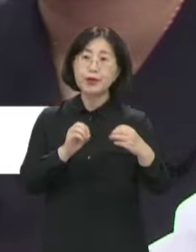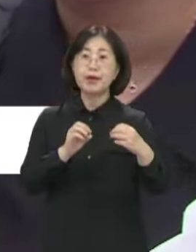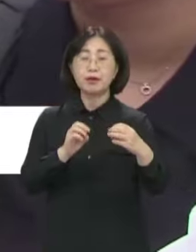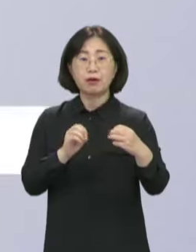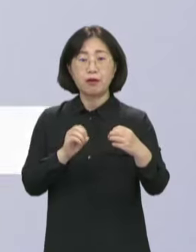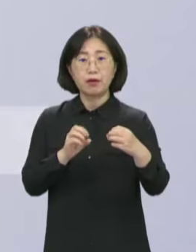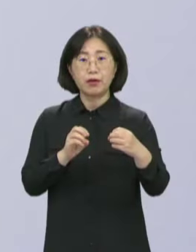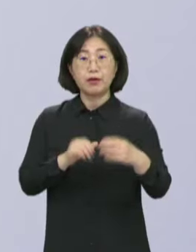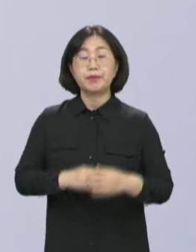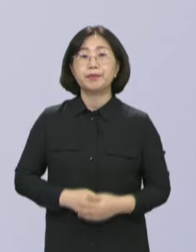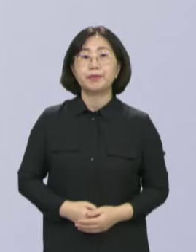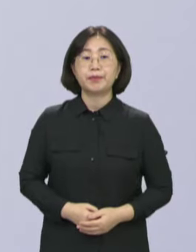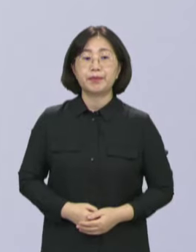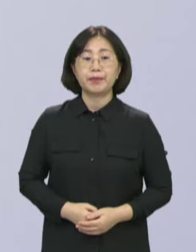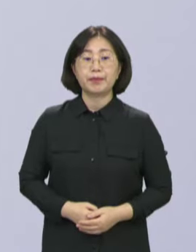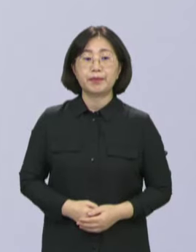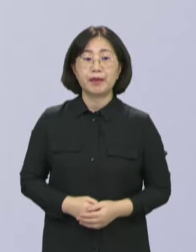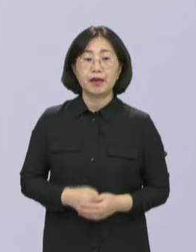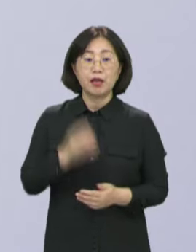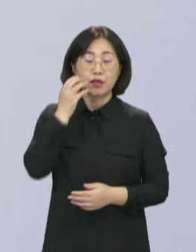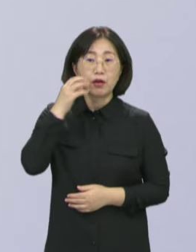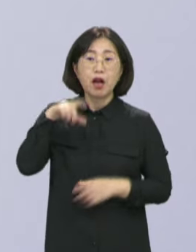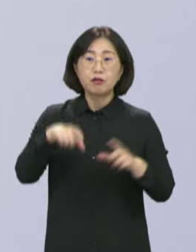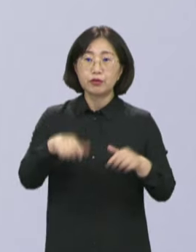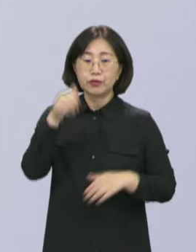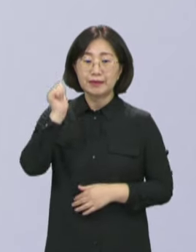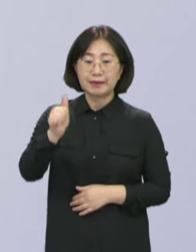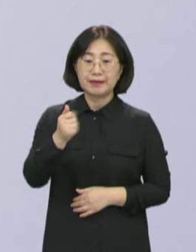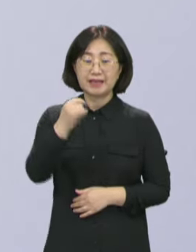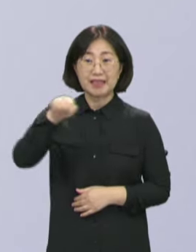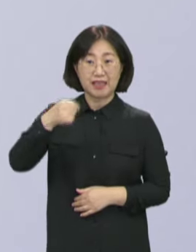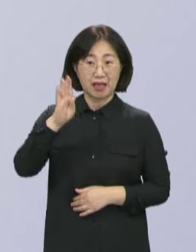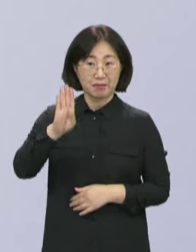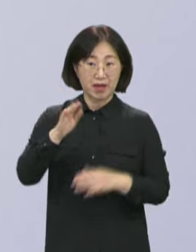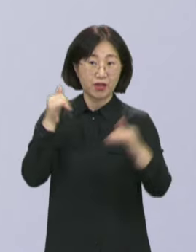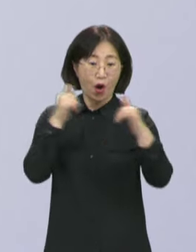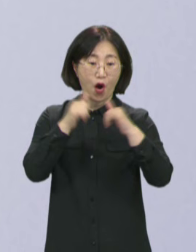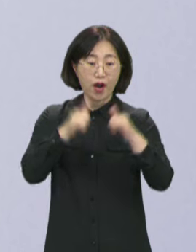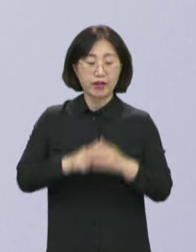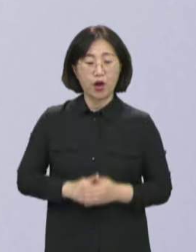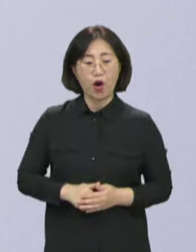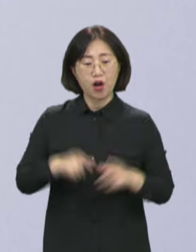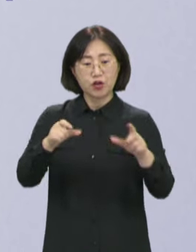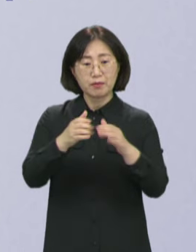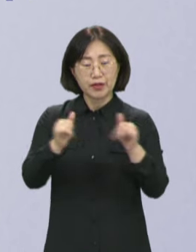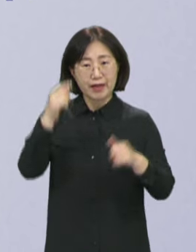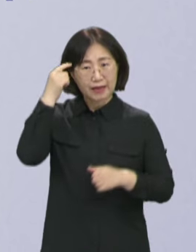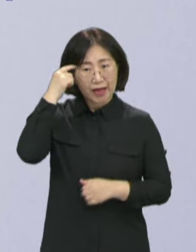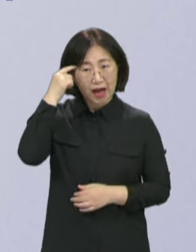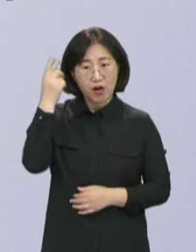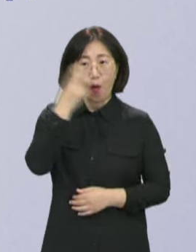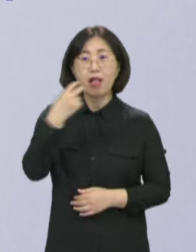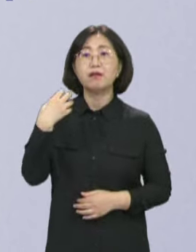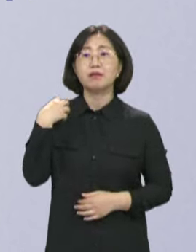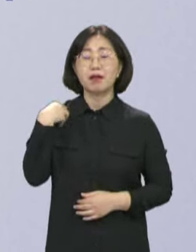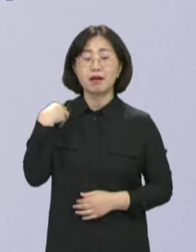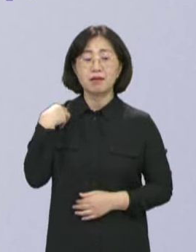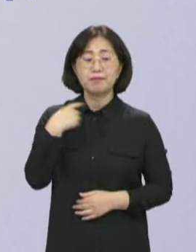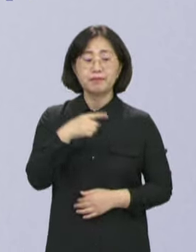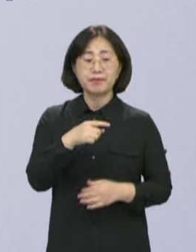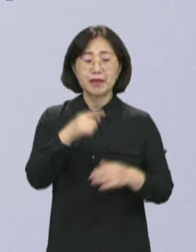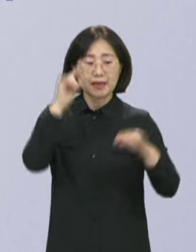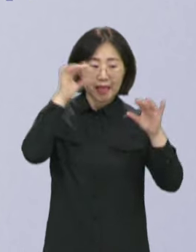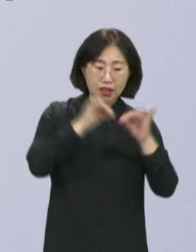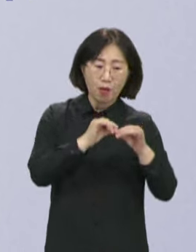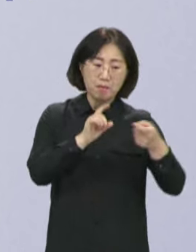소통해가면서 김동곤 청양군수는 TJB와의 통화에서 지역민의 여론을 관리해야 될 입장이지 찬반 중 어느 한쪽에 서는